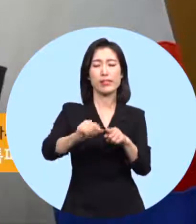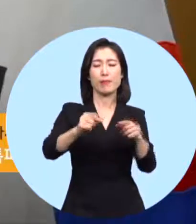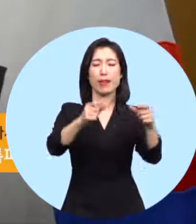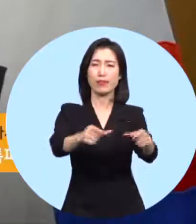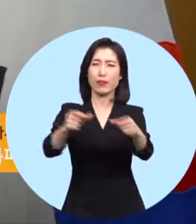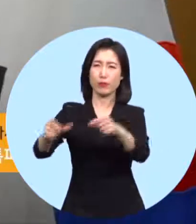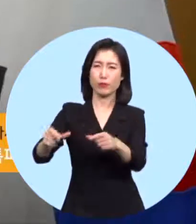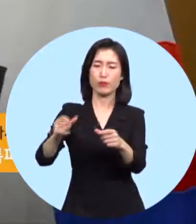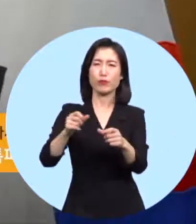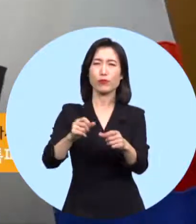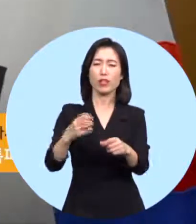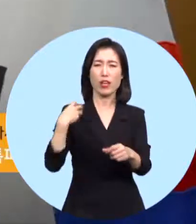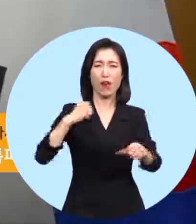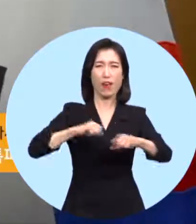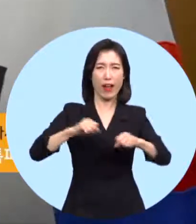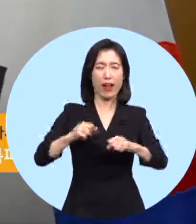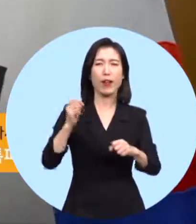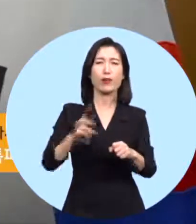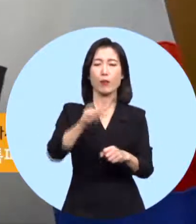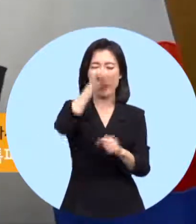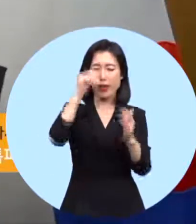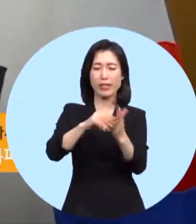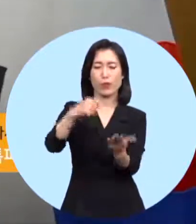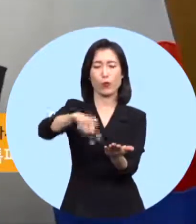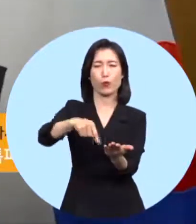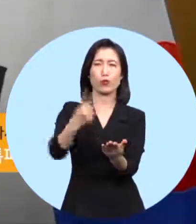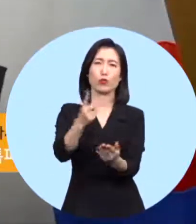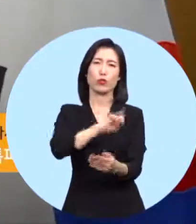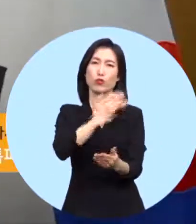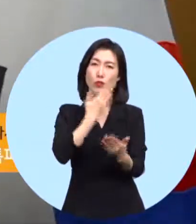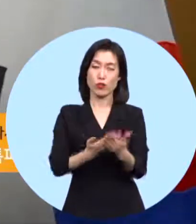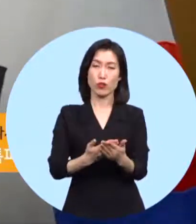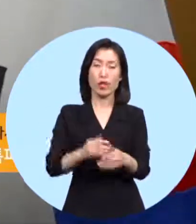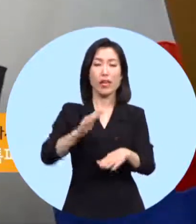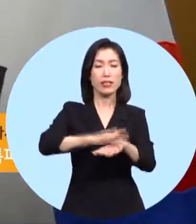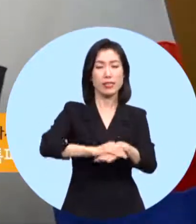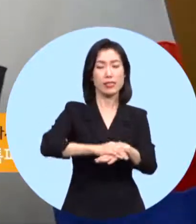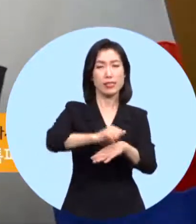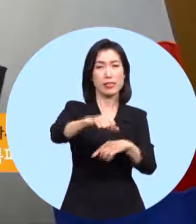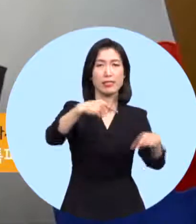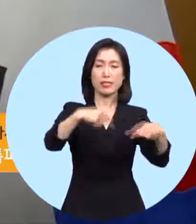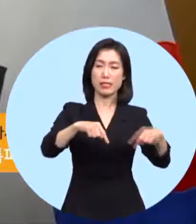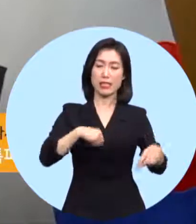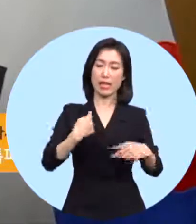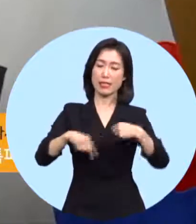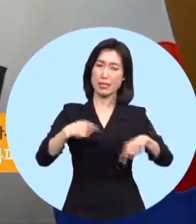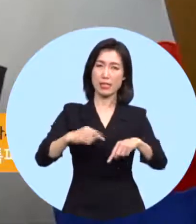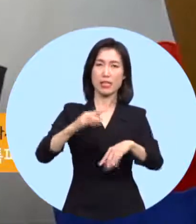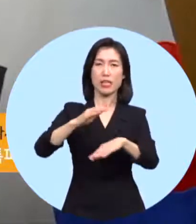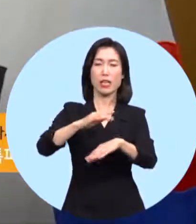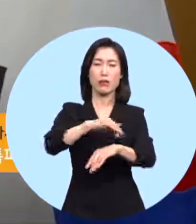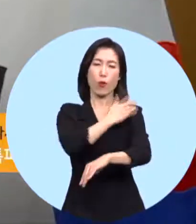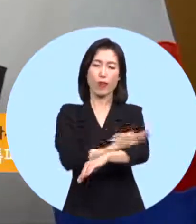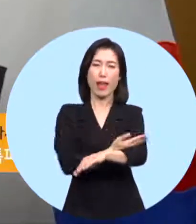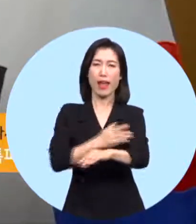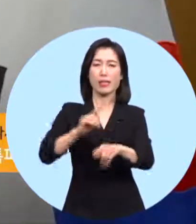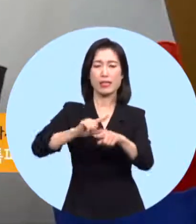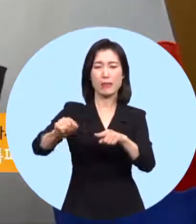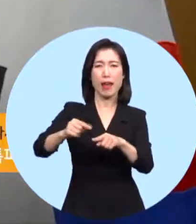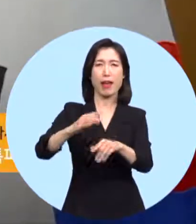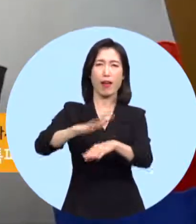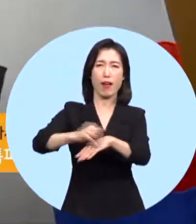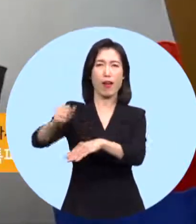지방자치와 평생교육이라고 할 것입니다. 자치와 분권을 통해 지역사회의 요구에 맞는